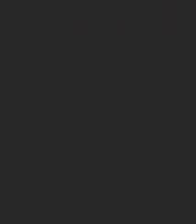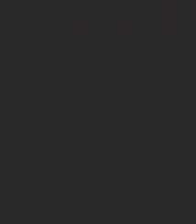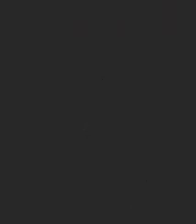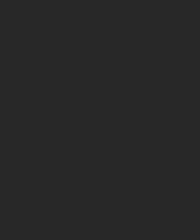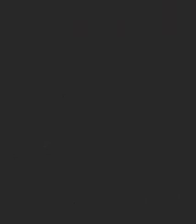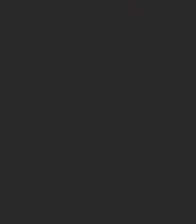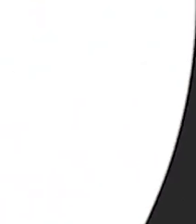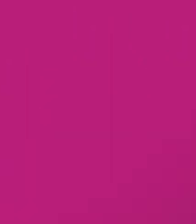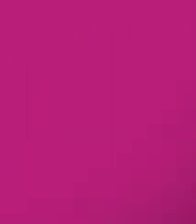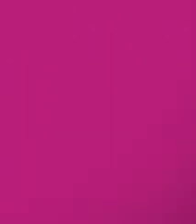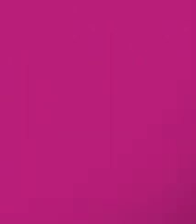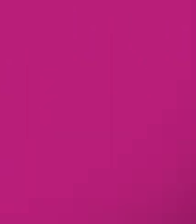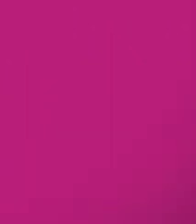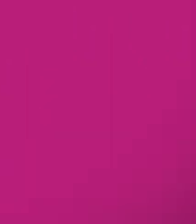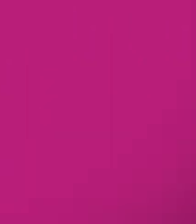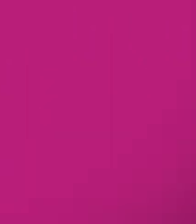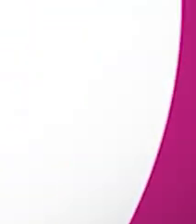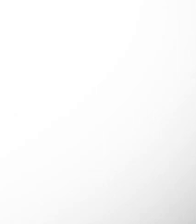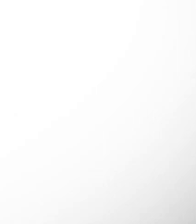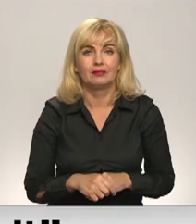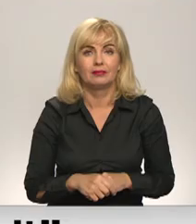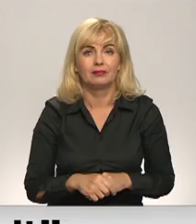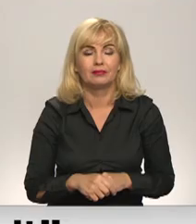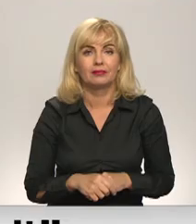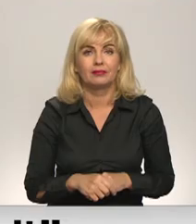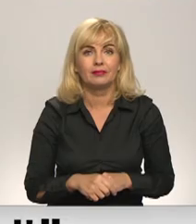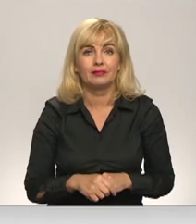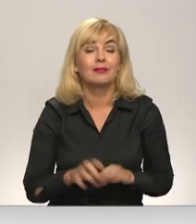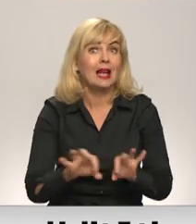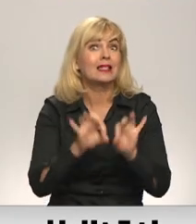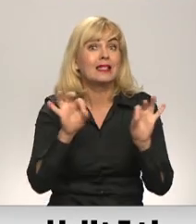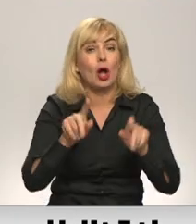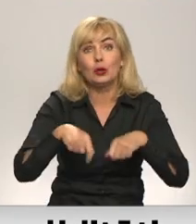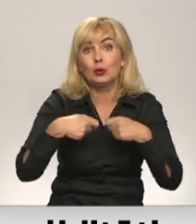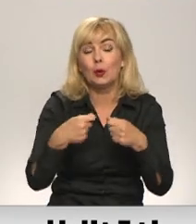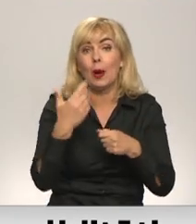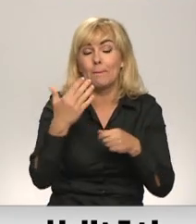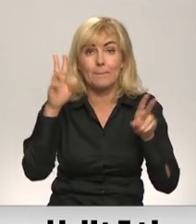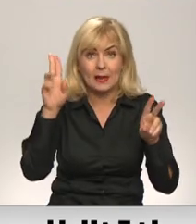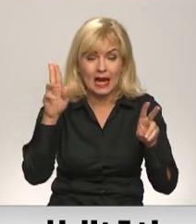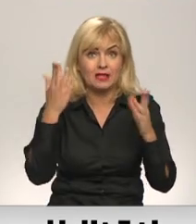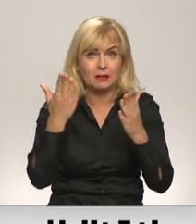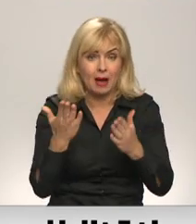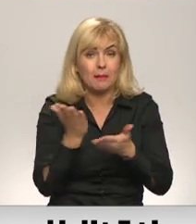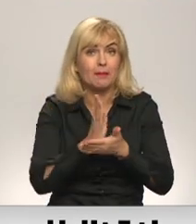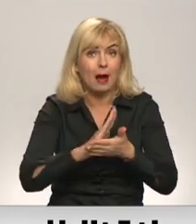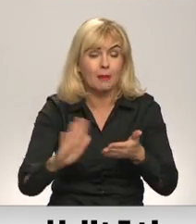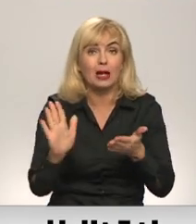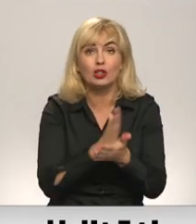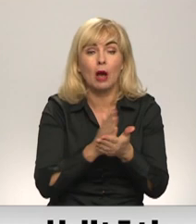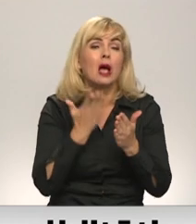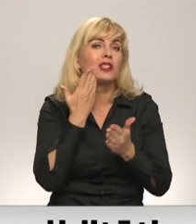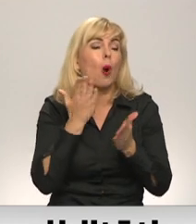Re, viss ēters ir te! Un saukoties dod 5 maratonam pabeidzam sižetu sēriju